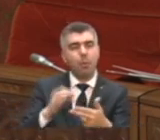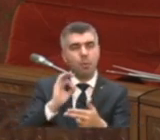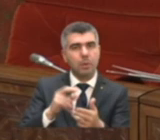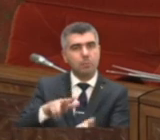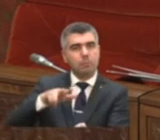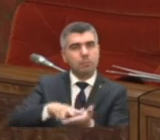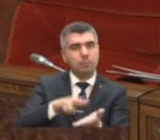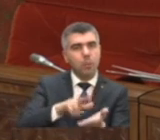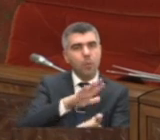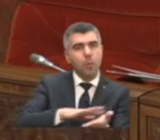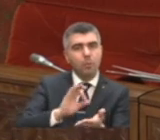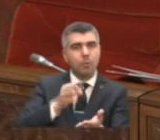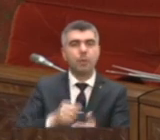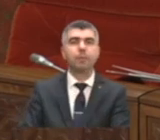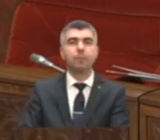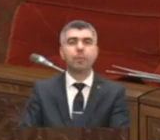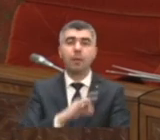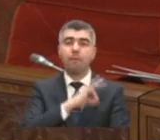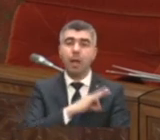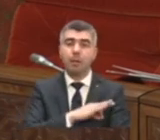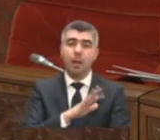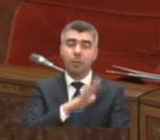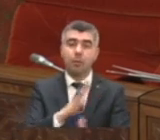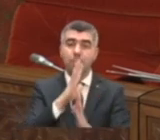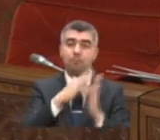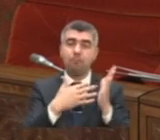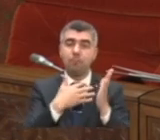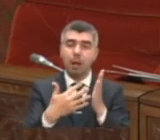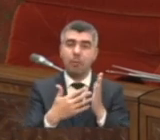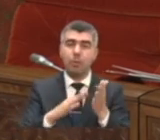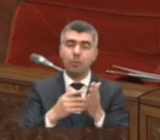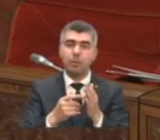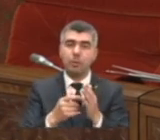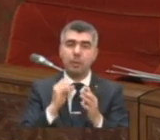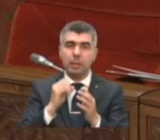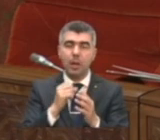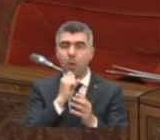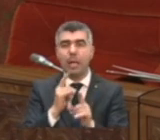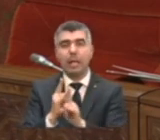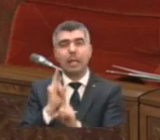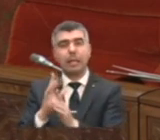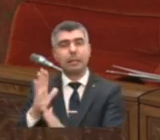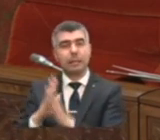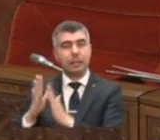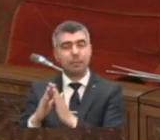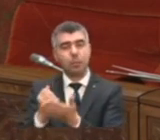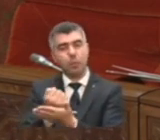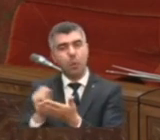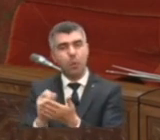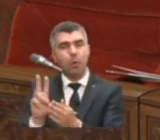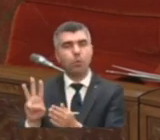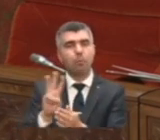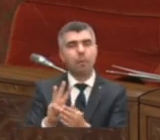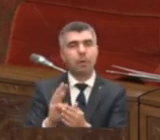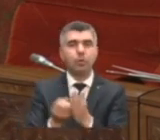اللجان الاقليميه. وتستفيد هذا النمط ايضا من برنامج تجديد وتكسير المركبات كما يستفيد من برنامج التكوين المجاني المقدما من